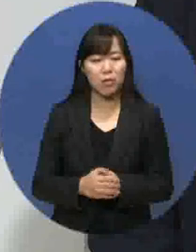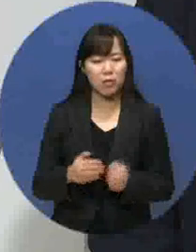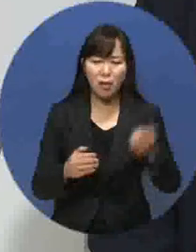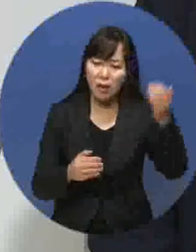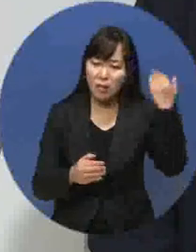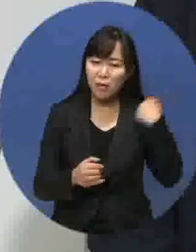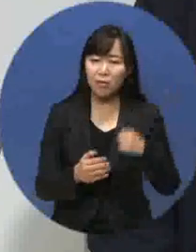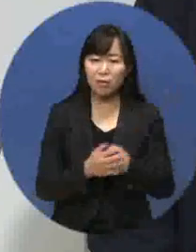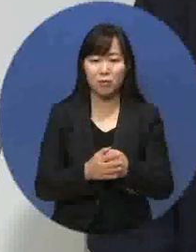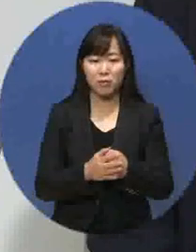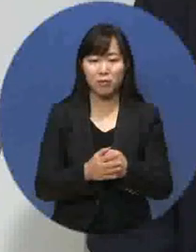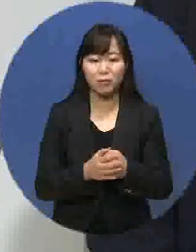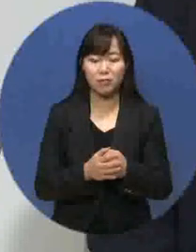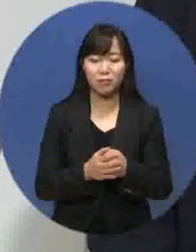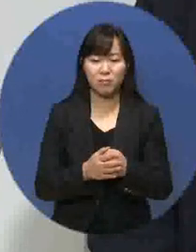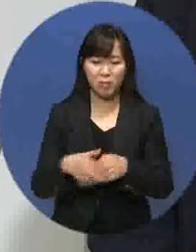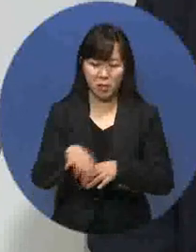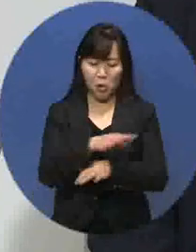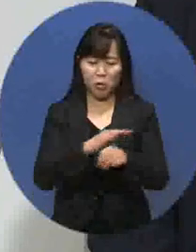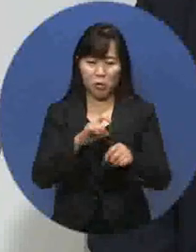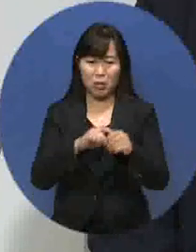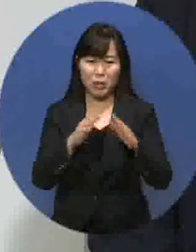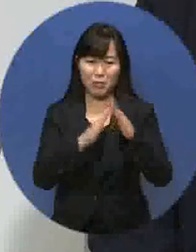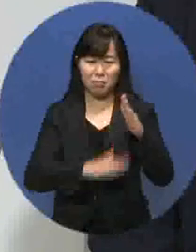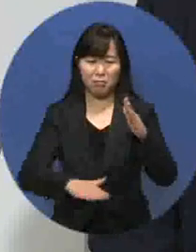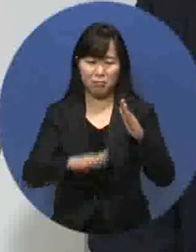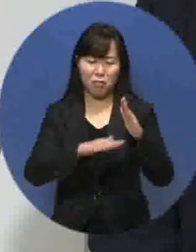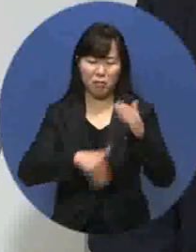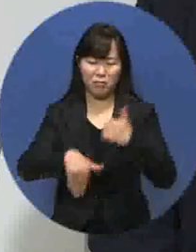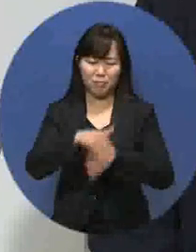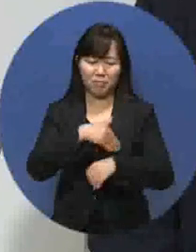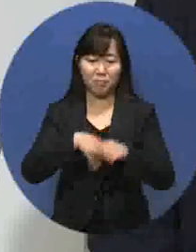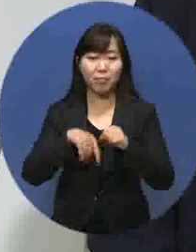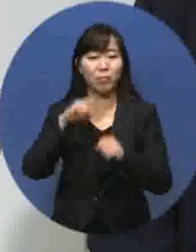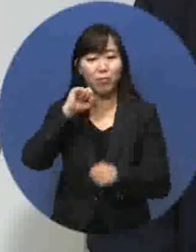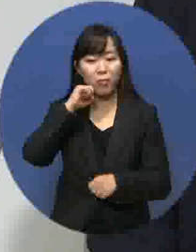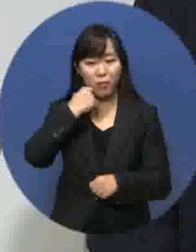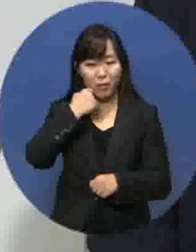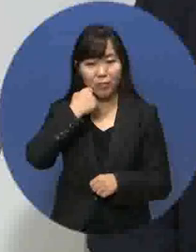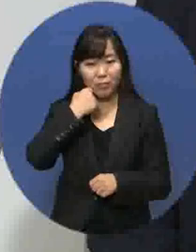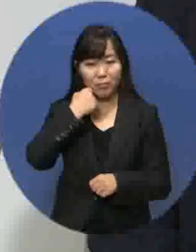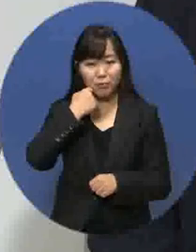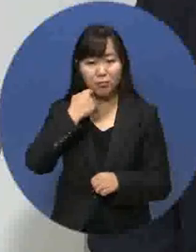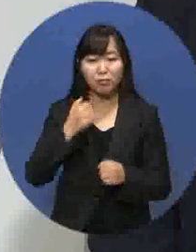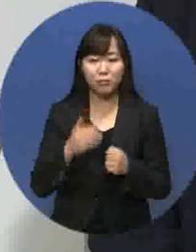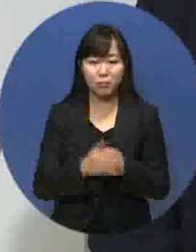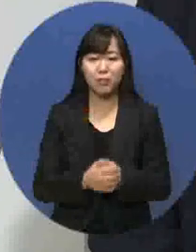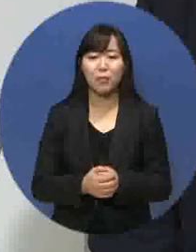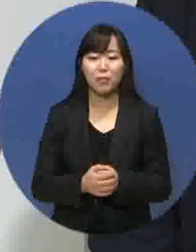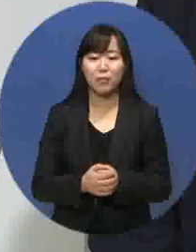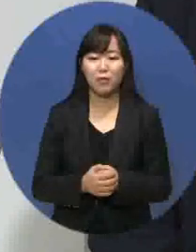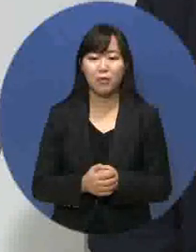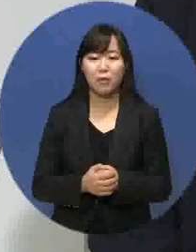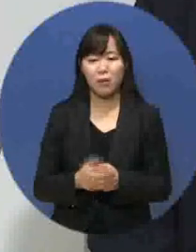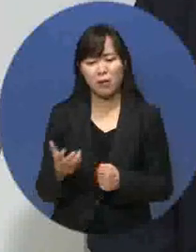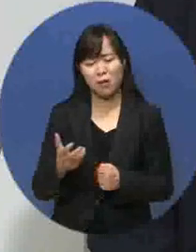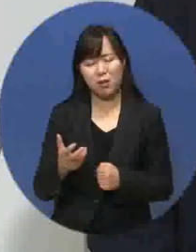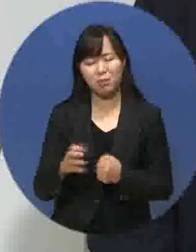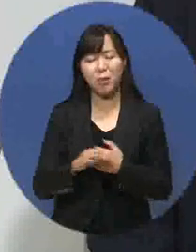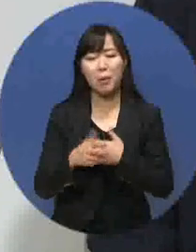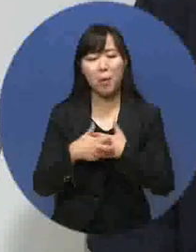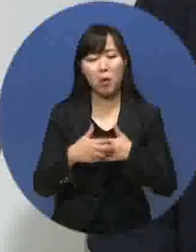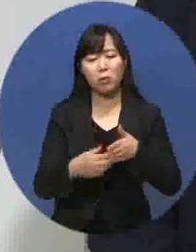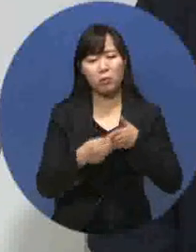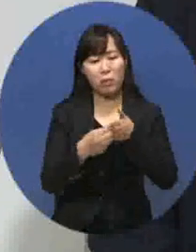좀 살, 경제적으로 좀 힘든 이제 집안 형편이었어서 그걸 뭐 병원을 데리고 가야